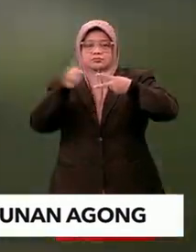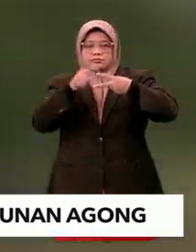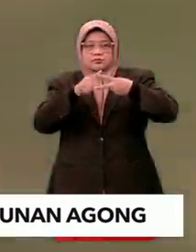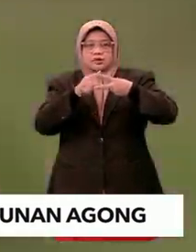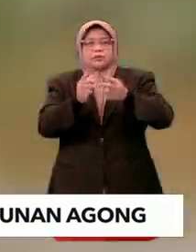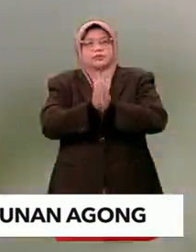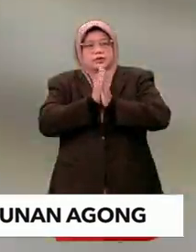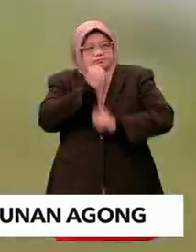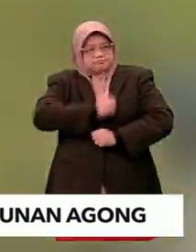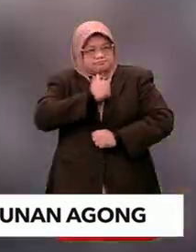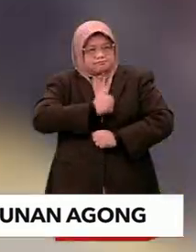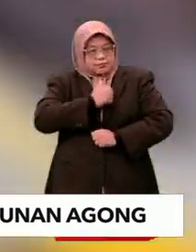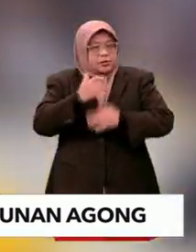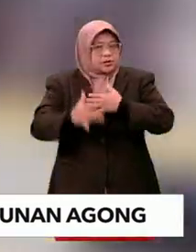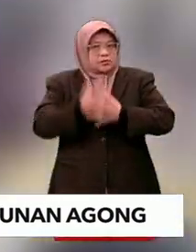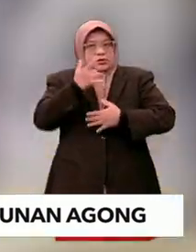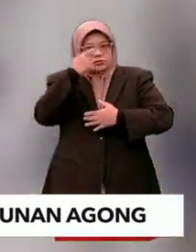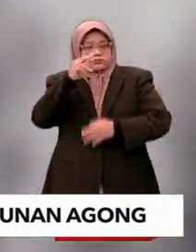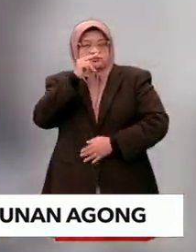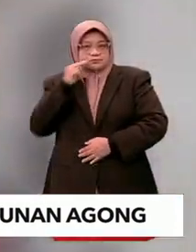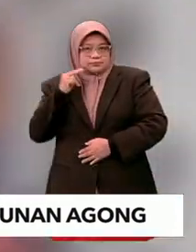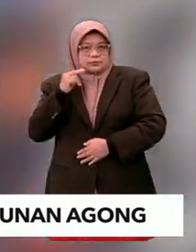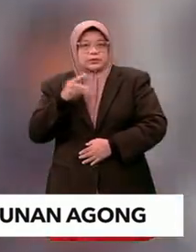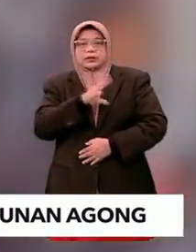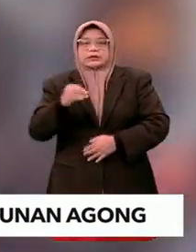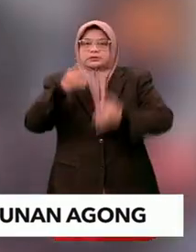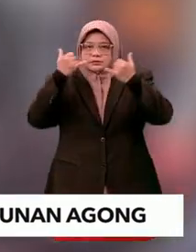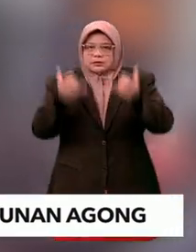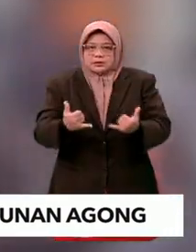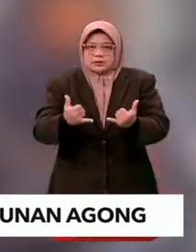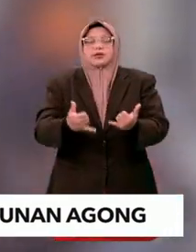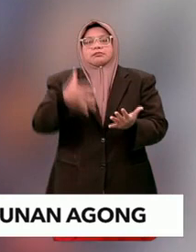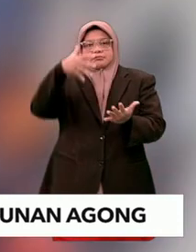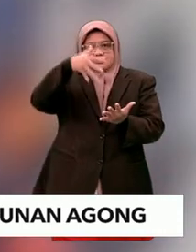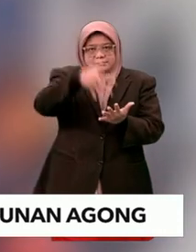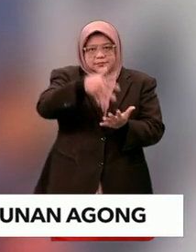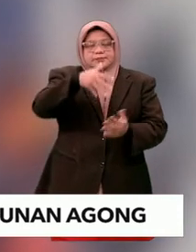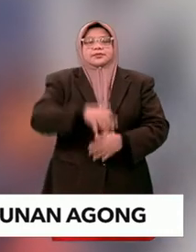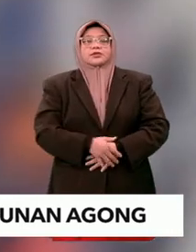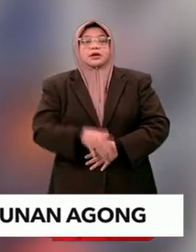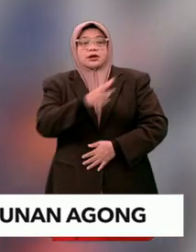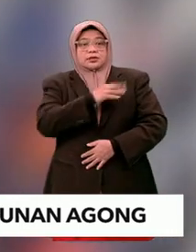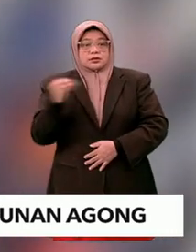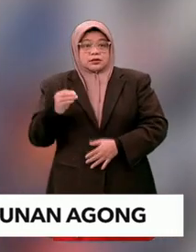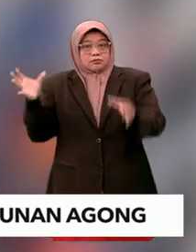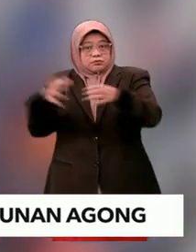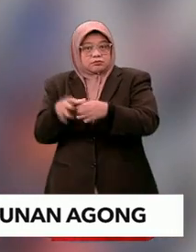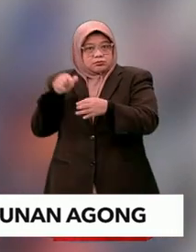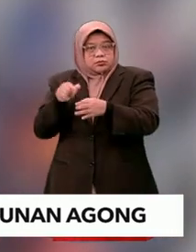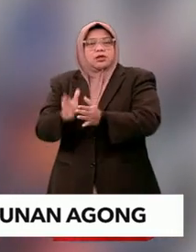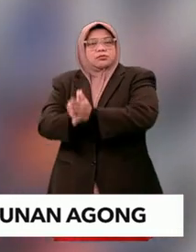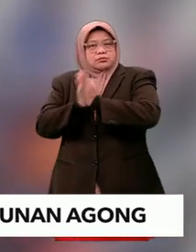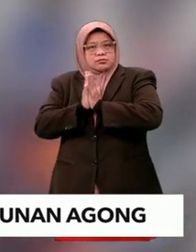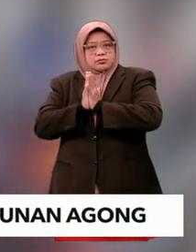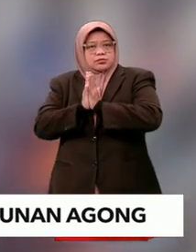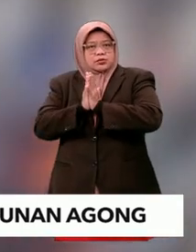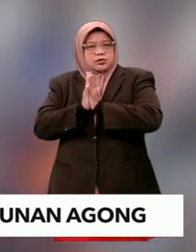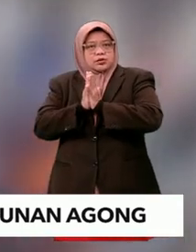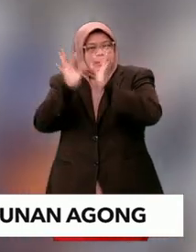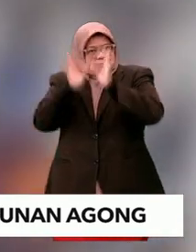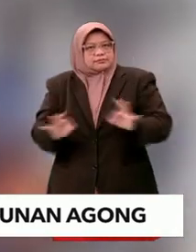pengampunan tsutomete diberikan kepada Najib yang kini sedang menjalani hukuman gerakan itu tidak memohon agar beberapa figura